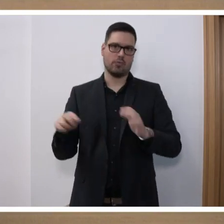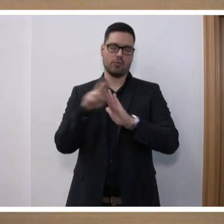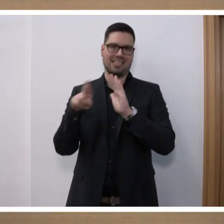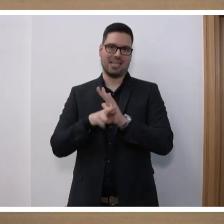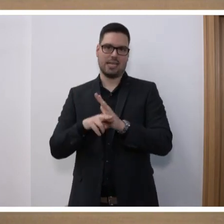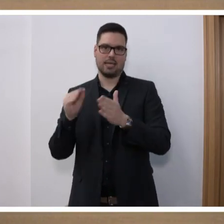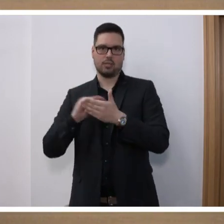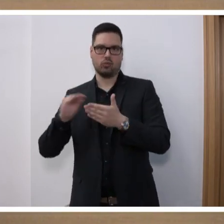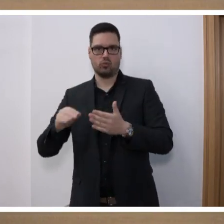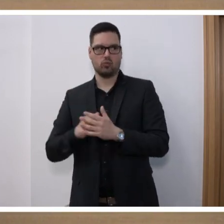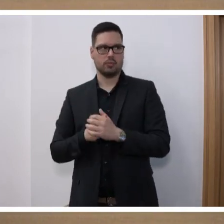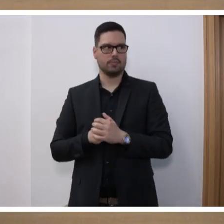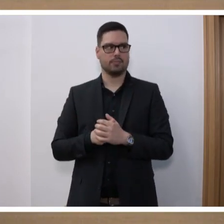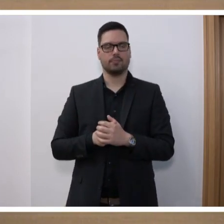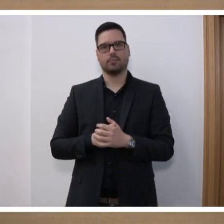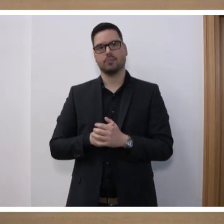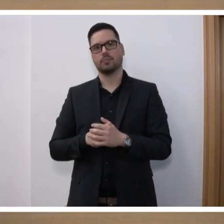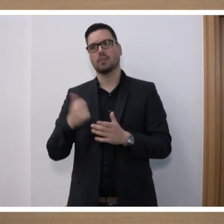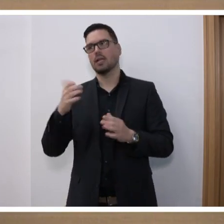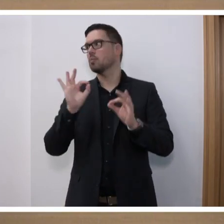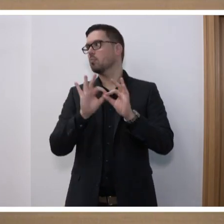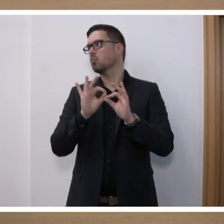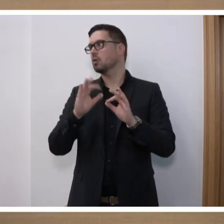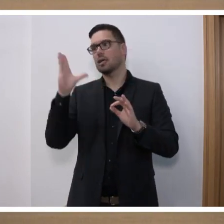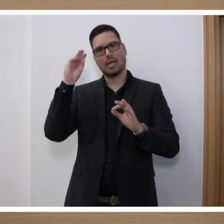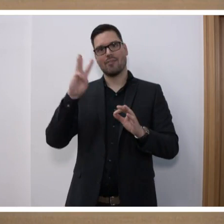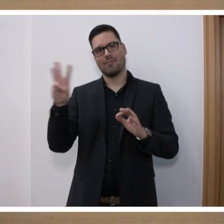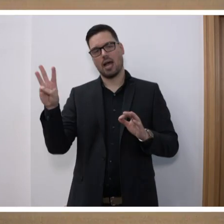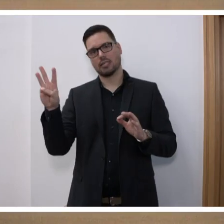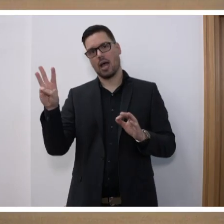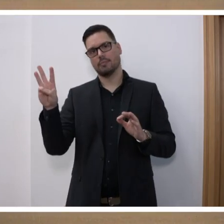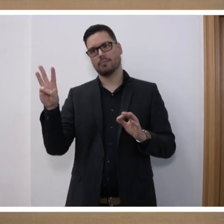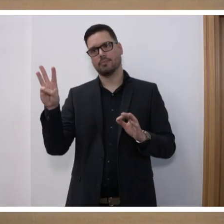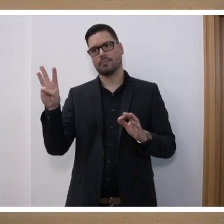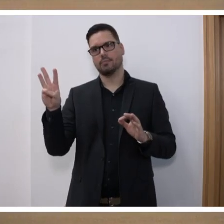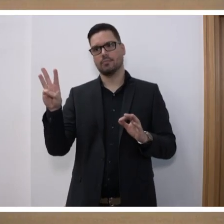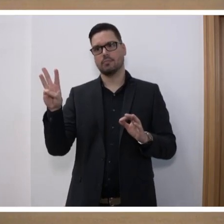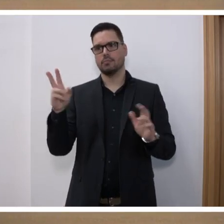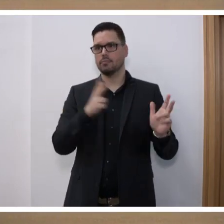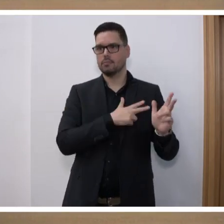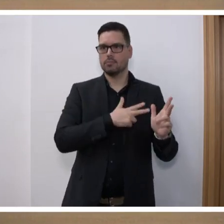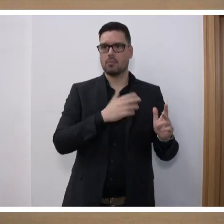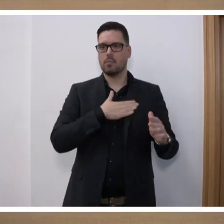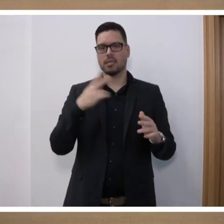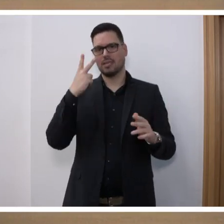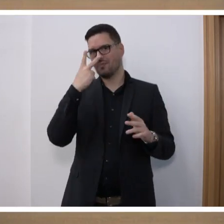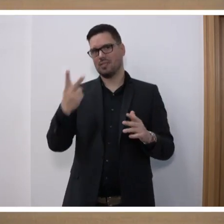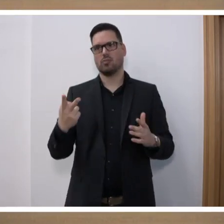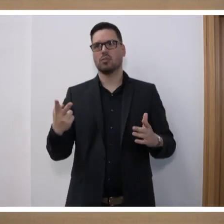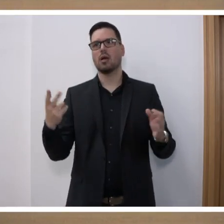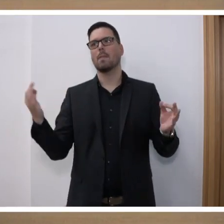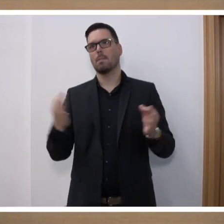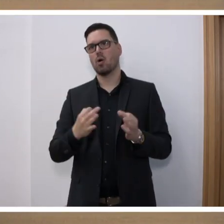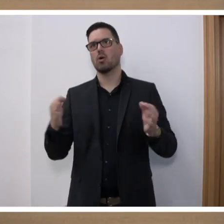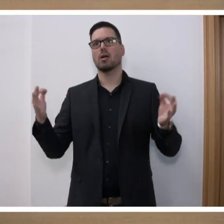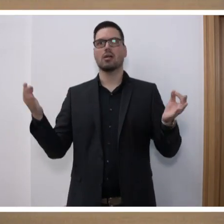Regelschulen ergänzen. Und ich muss in einem Punkt, Herr Wagner, ehrlich, meine Vision wäre, wir bräuchten